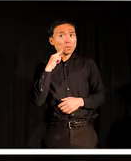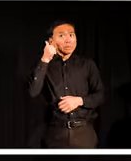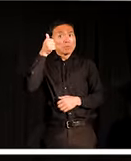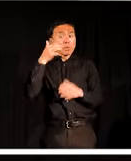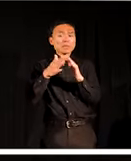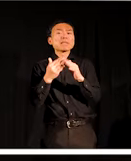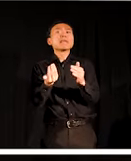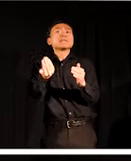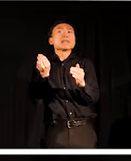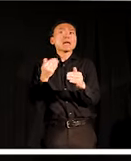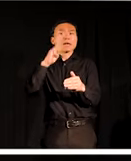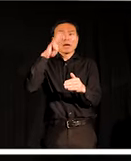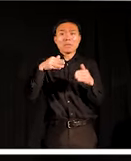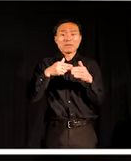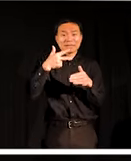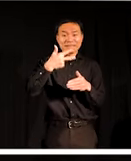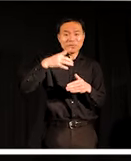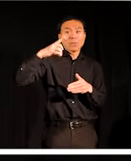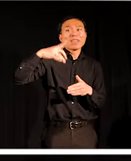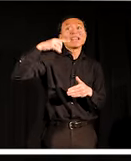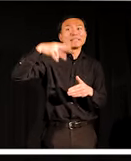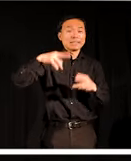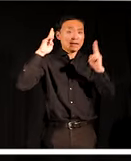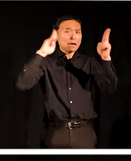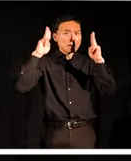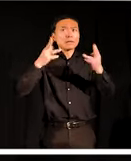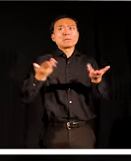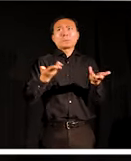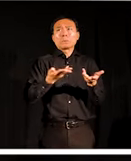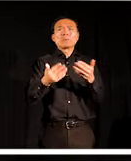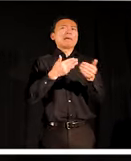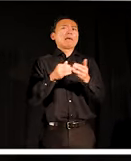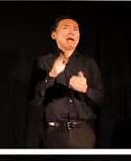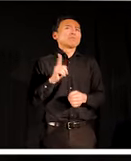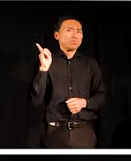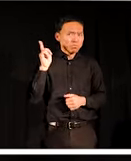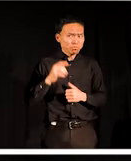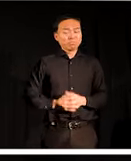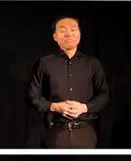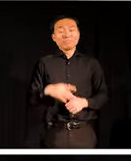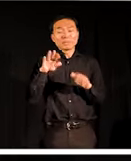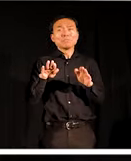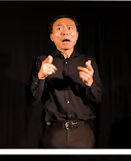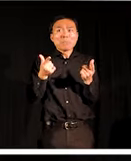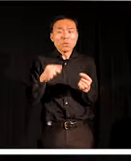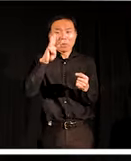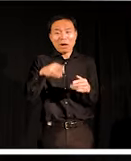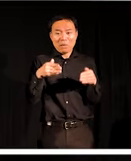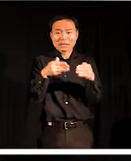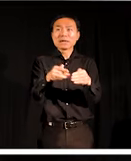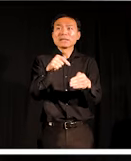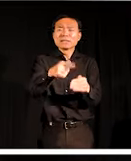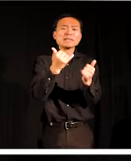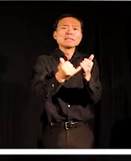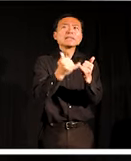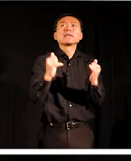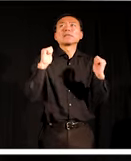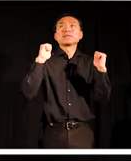この川崎市の電気会社で働いていたことがありましたあの今も川崎市周辺に住んでいる親戚がい